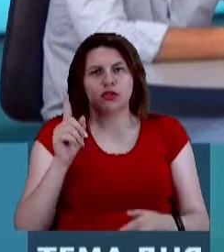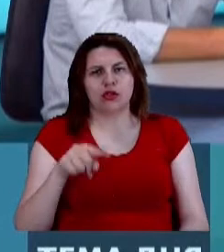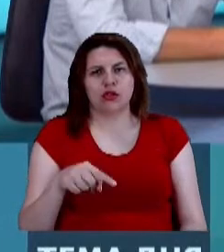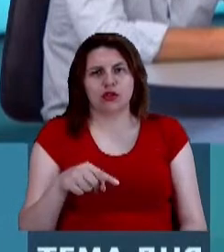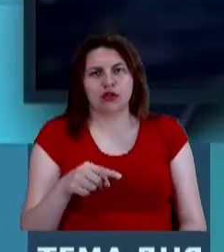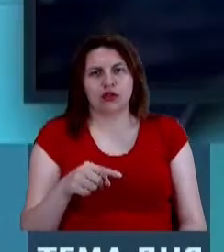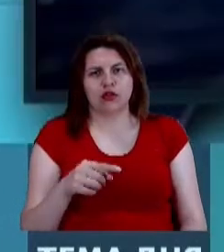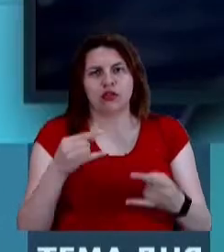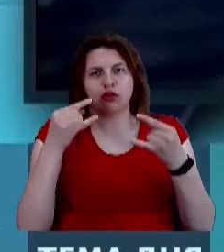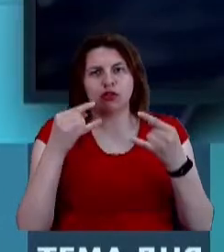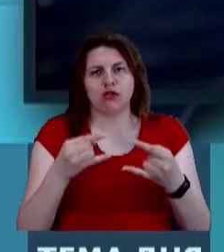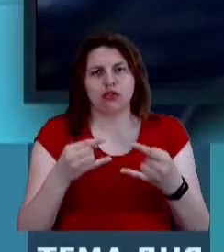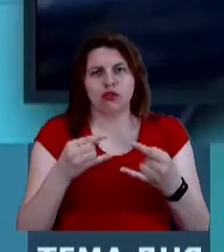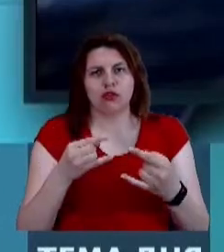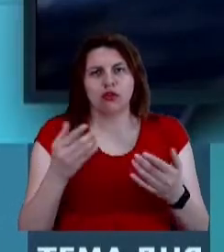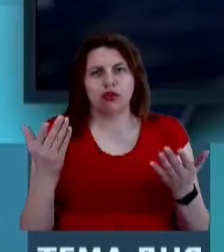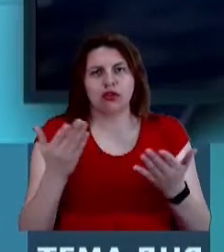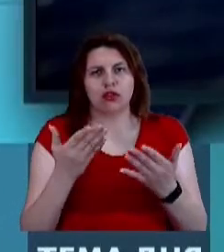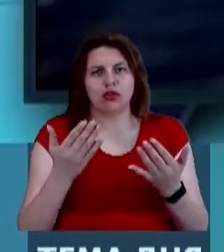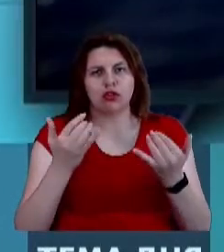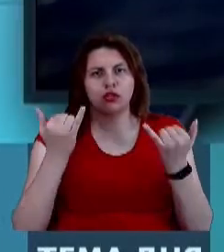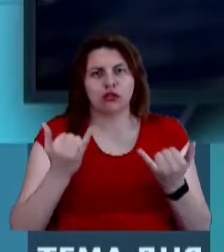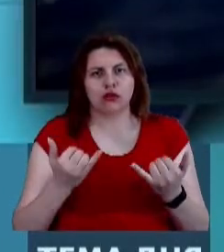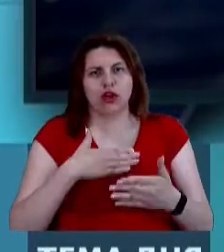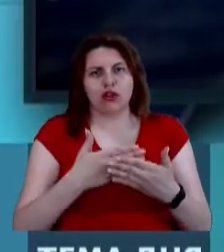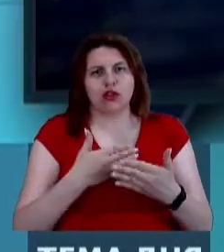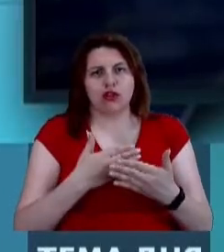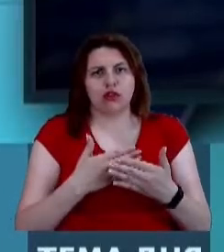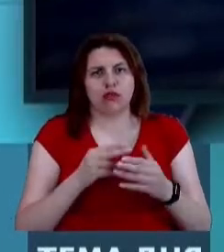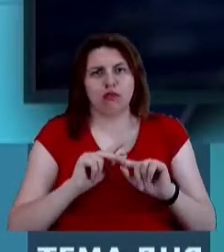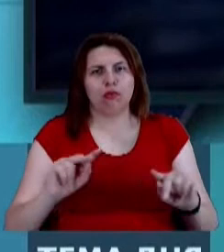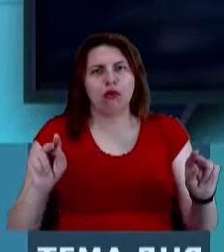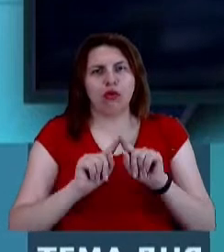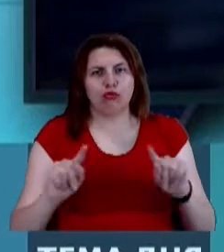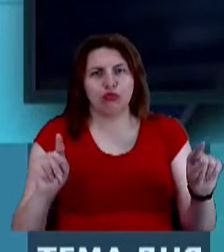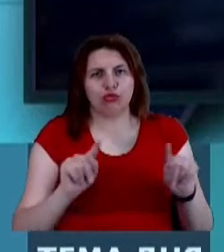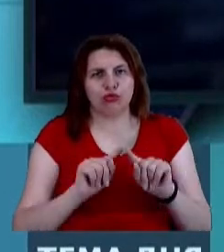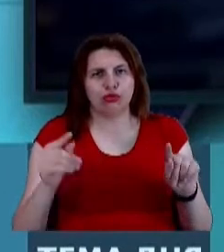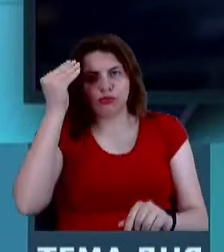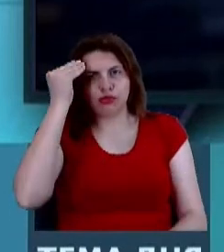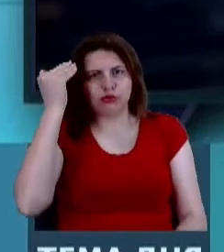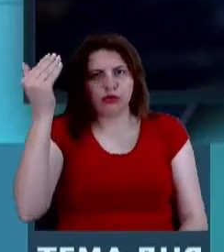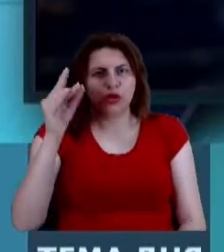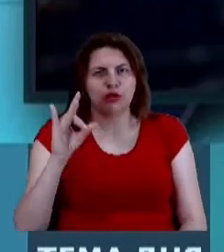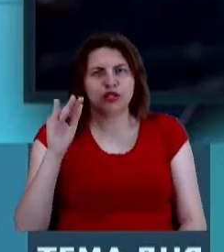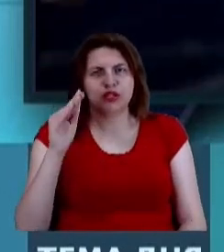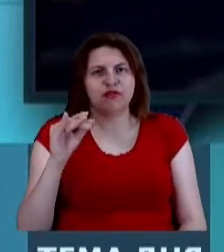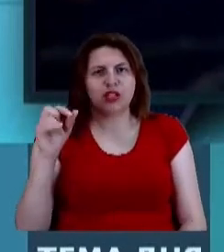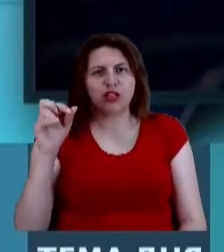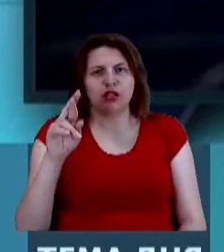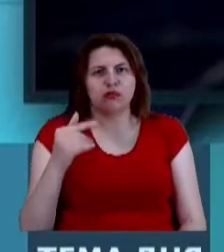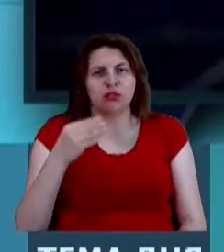телеканали телебачення, які сьогодні активно пропагують точку зору, яка вигідна Російській Федерації, то мені здається, що якраз